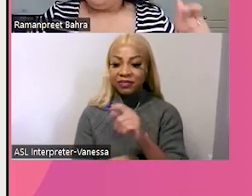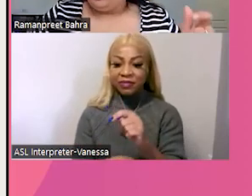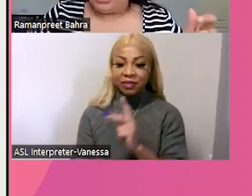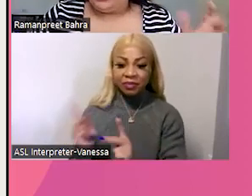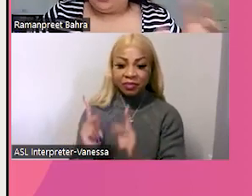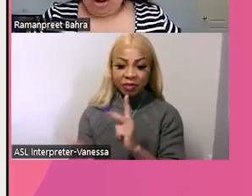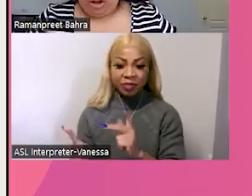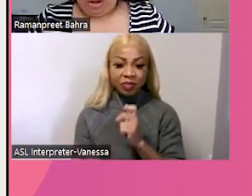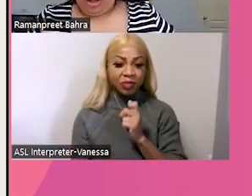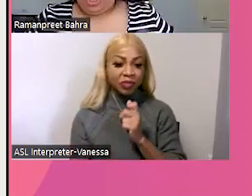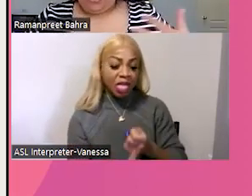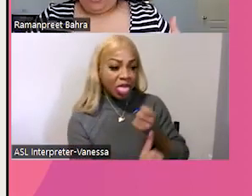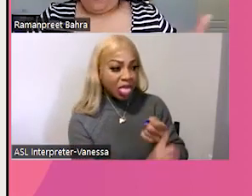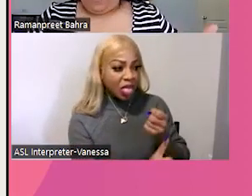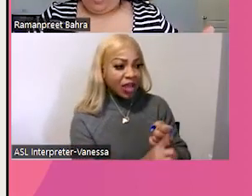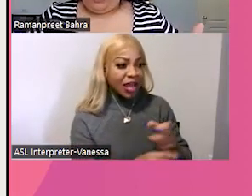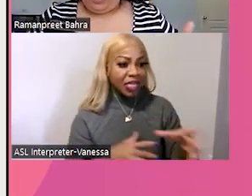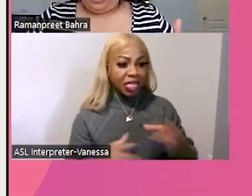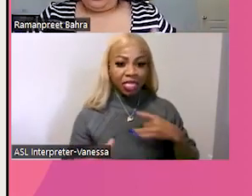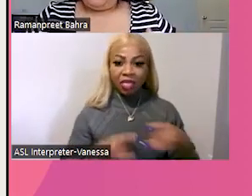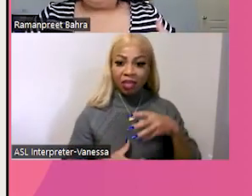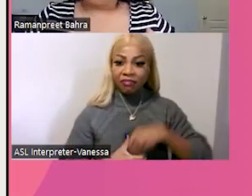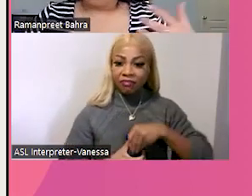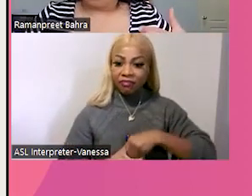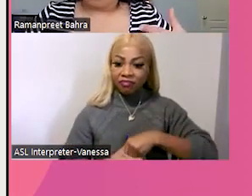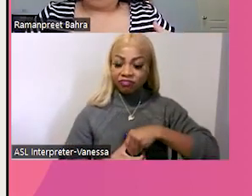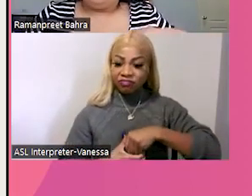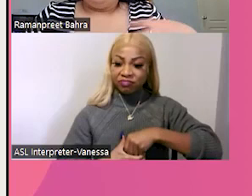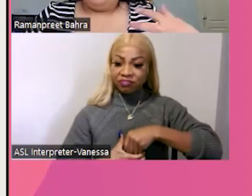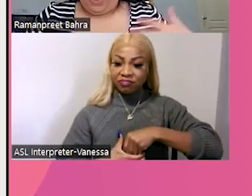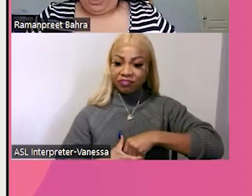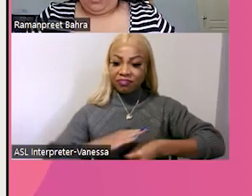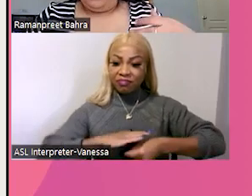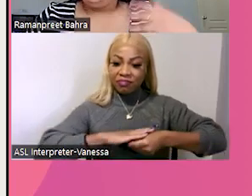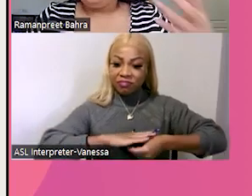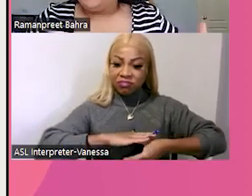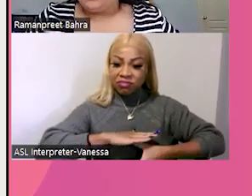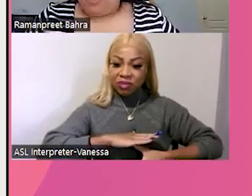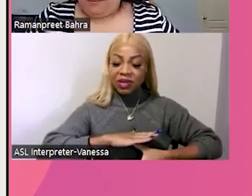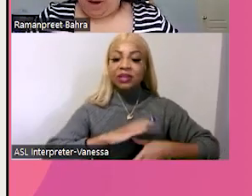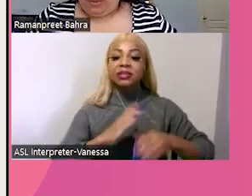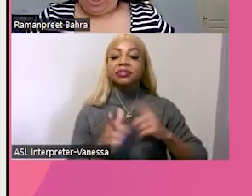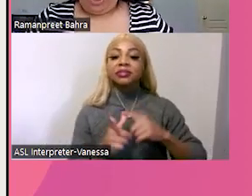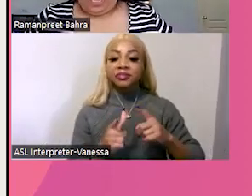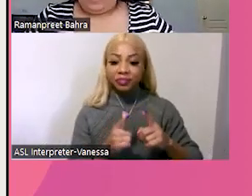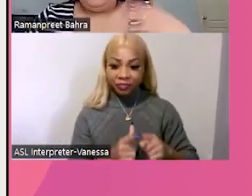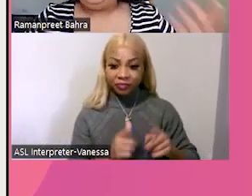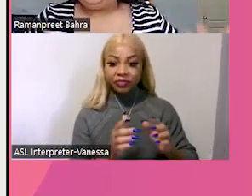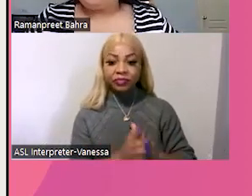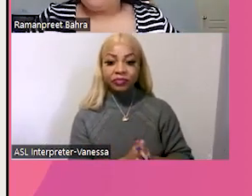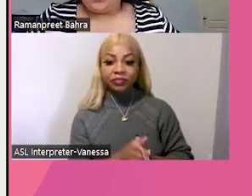cela, donc, dicte un mode de contrôle social sur cette personne et